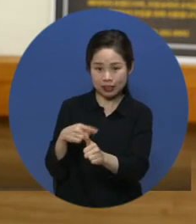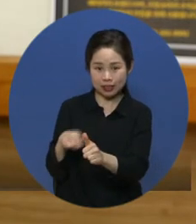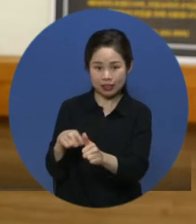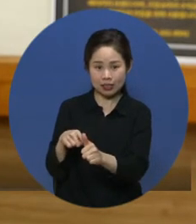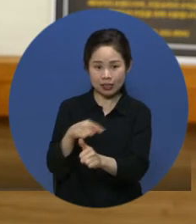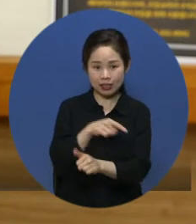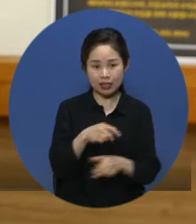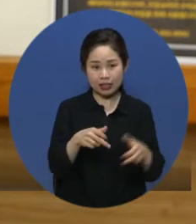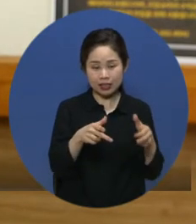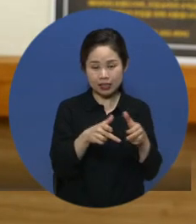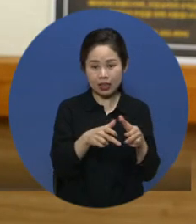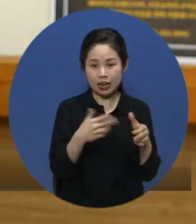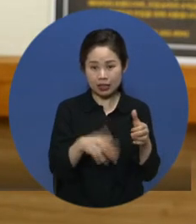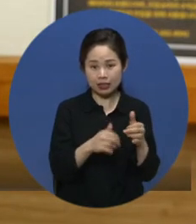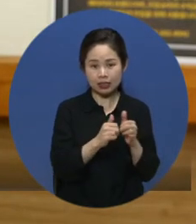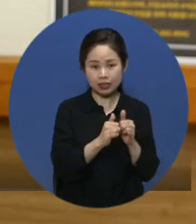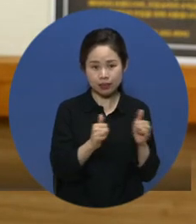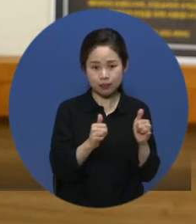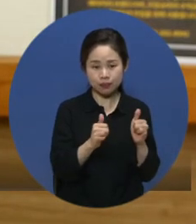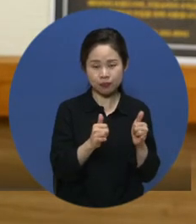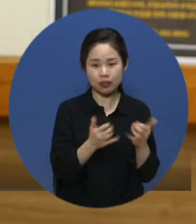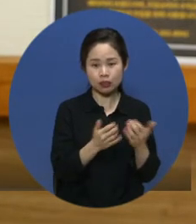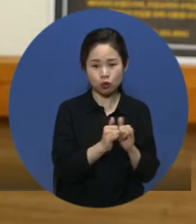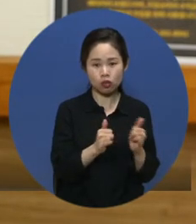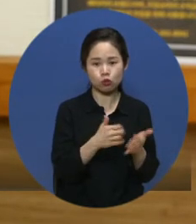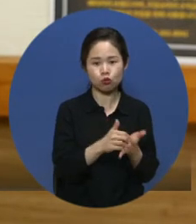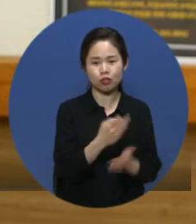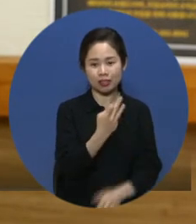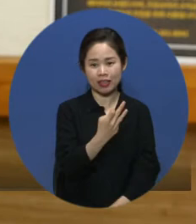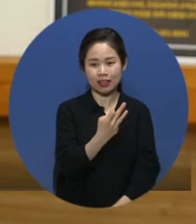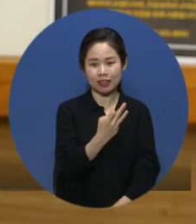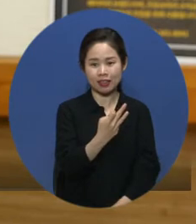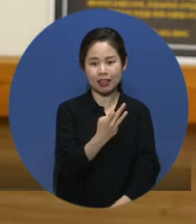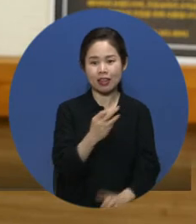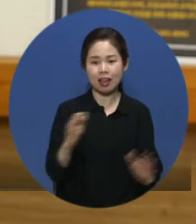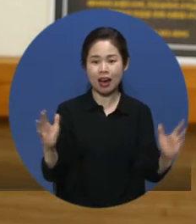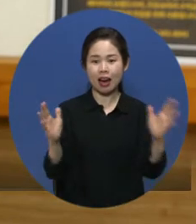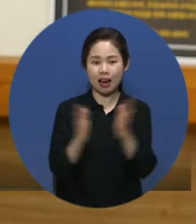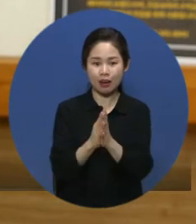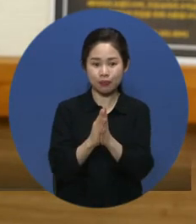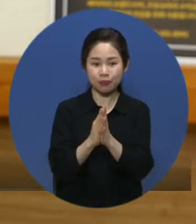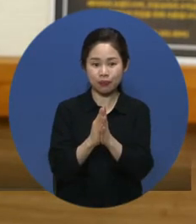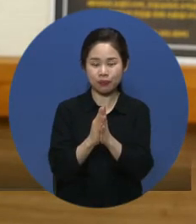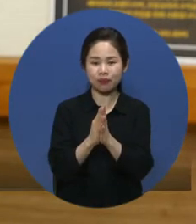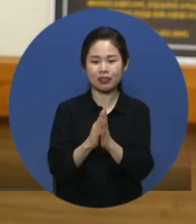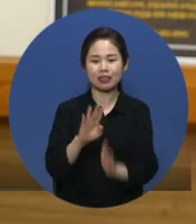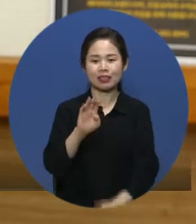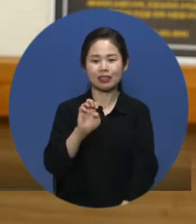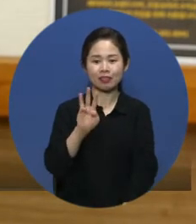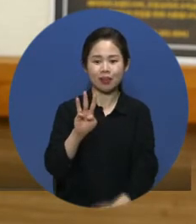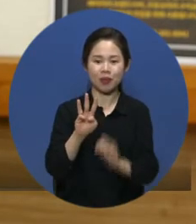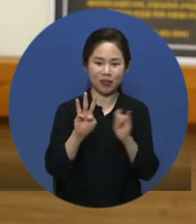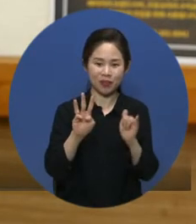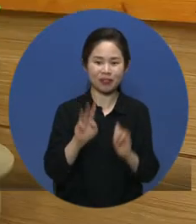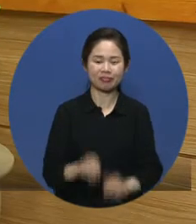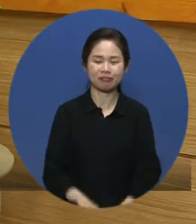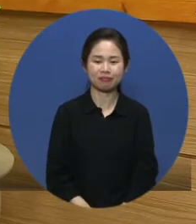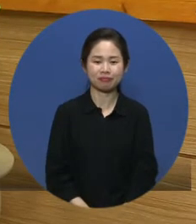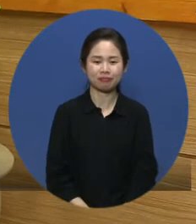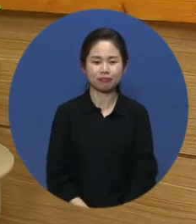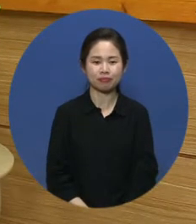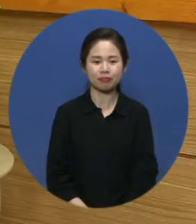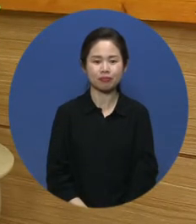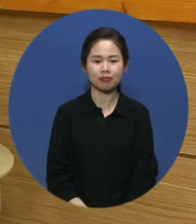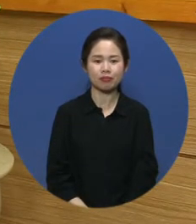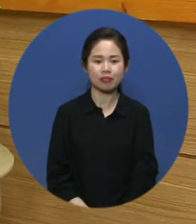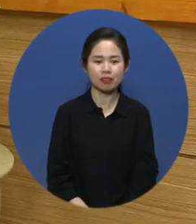일반 직원들이 13명이 있어서 총 43명의 직원이 일하고 있습니다. 이